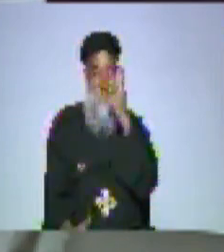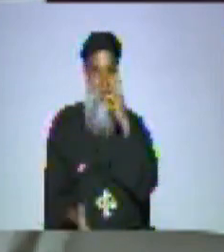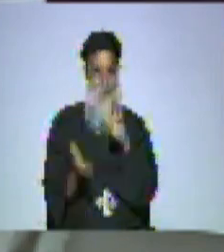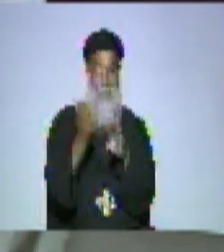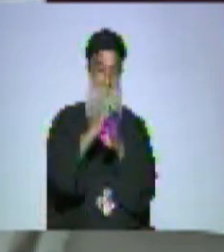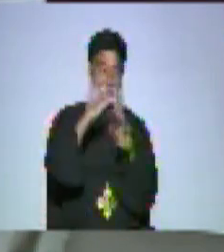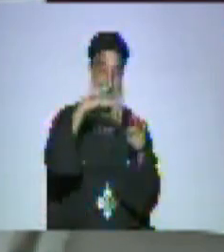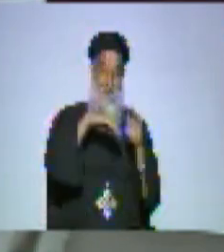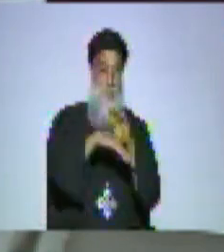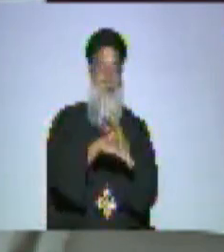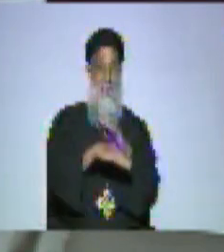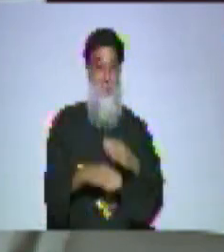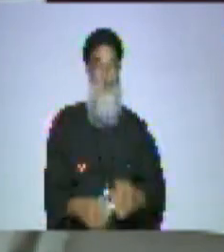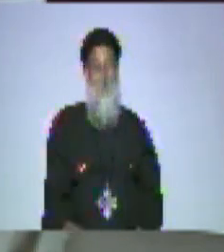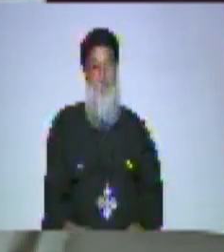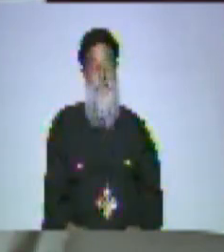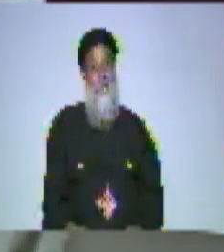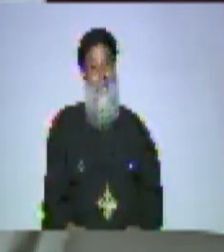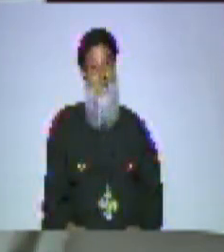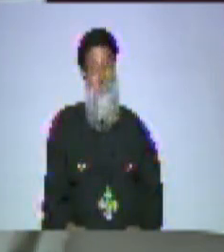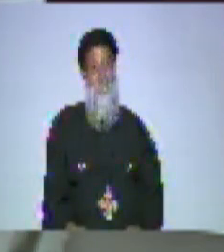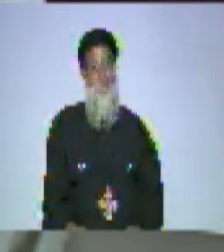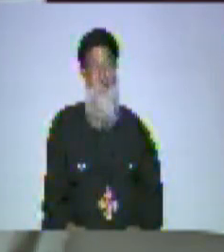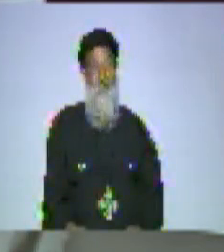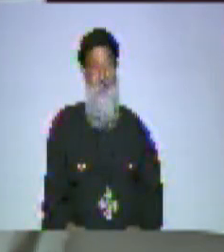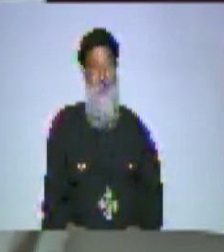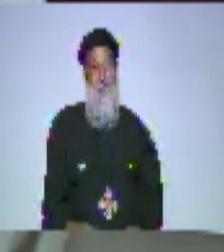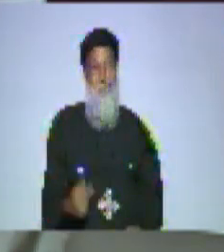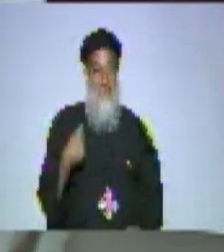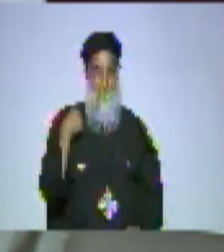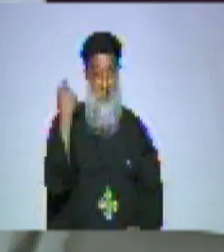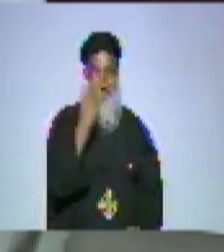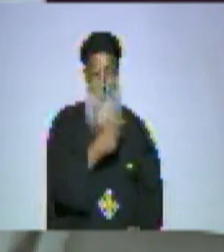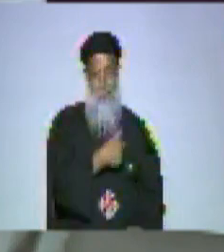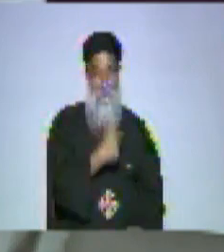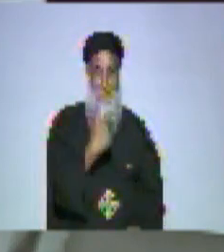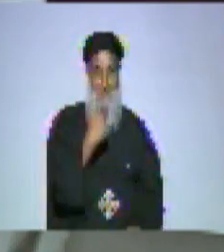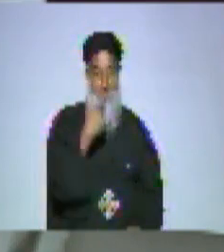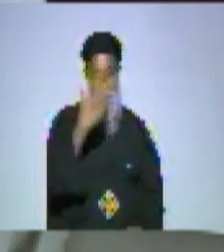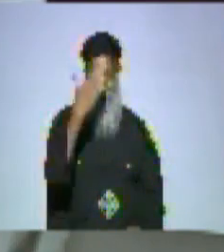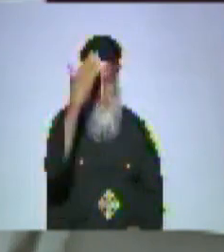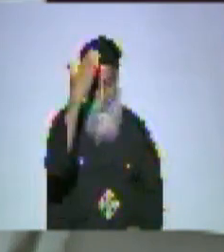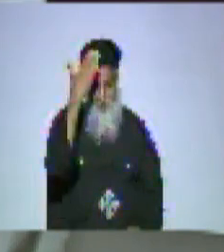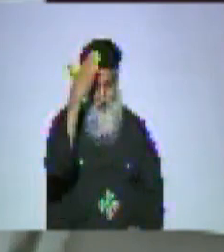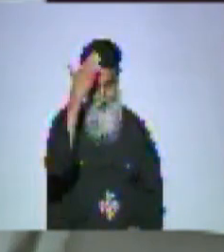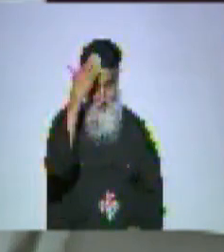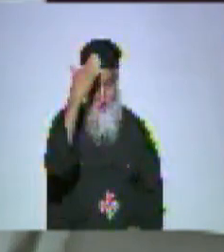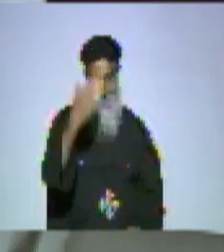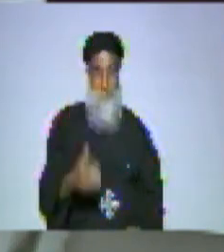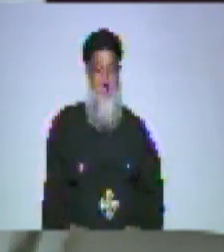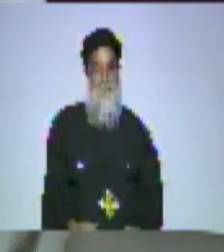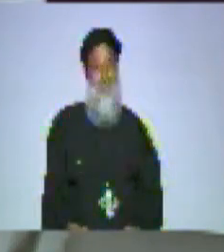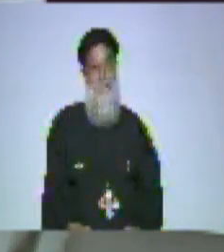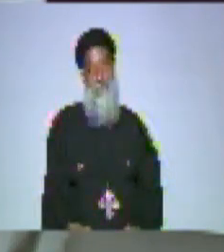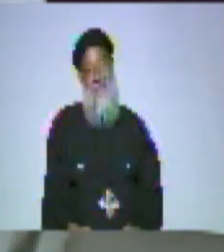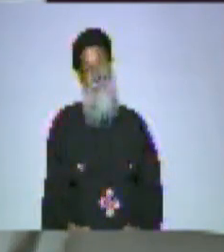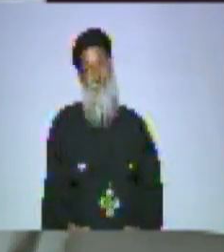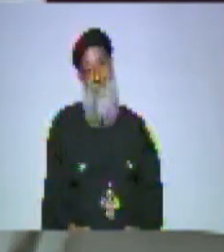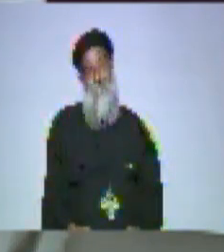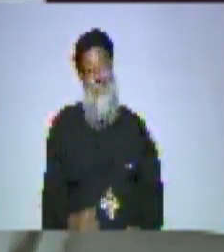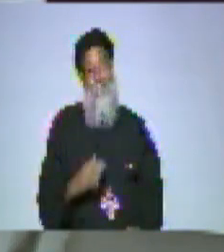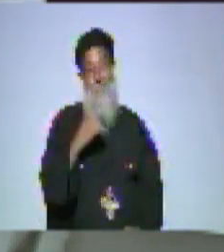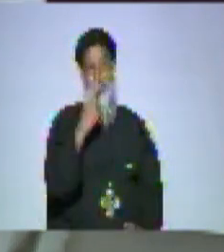المثالث الرحمات يتقدس لساني واتبارك ان انا اتكلم عنه يعني